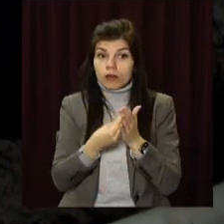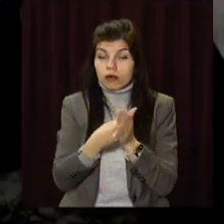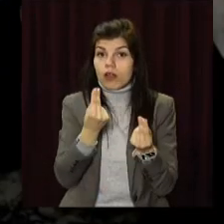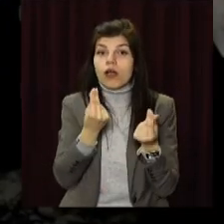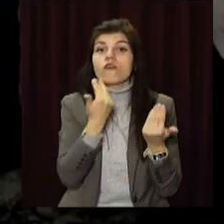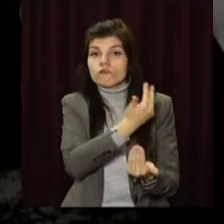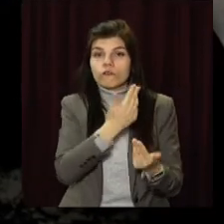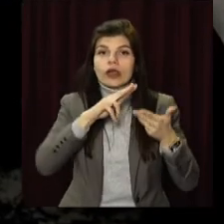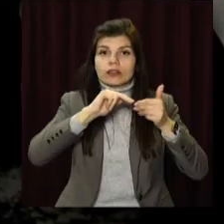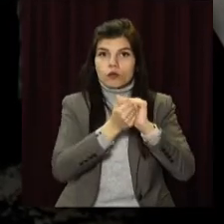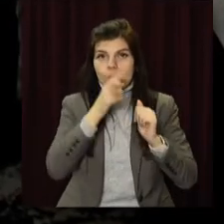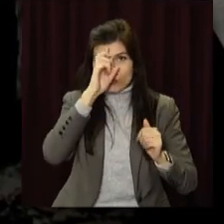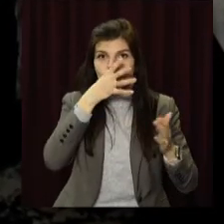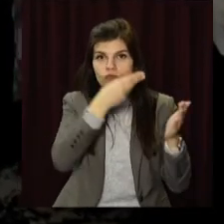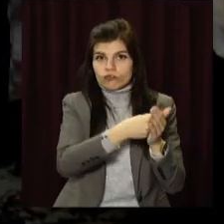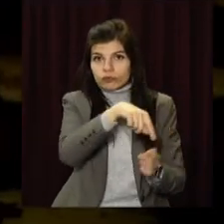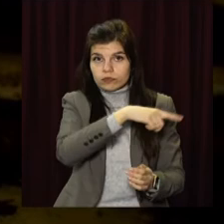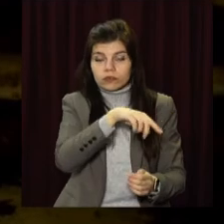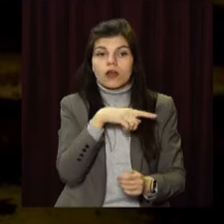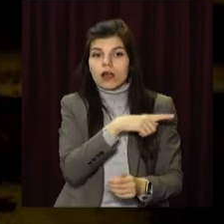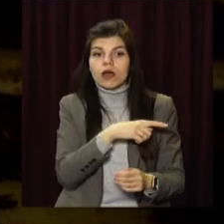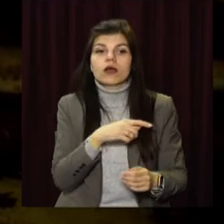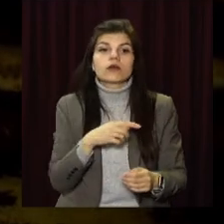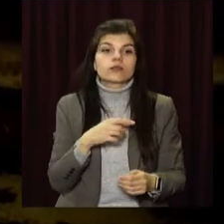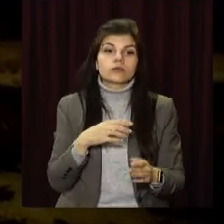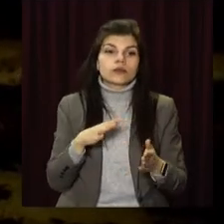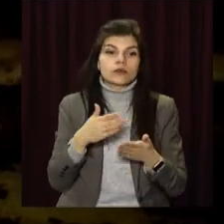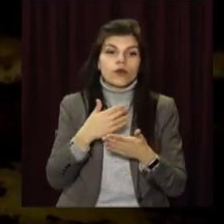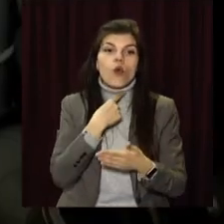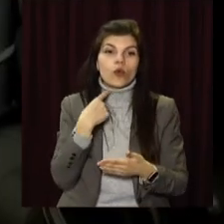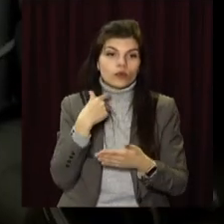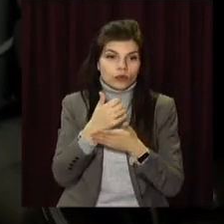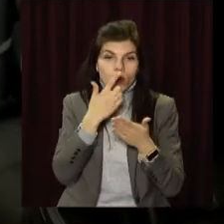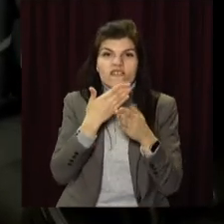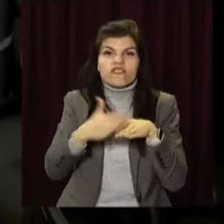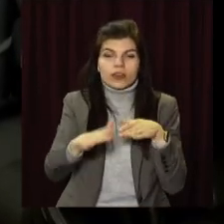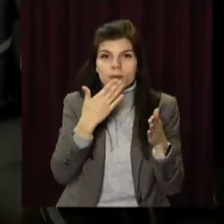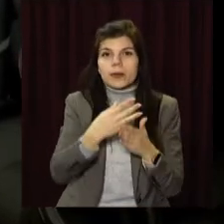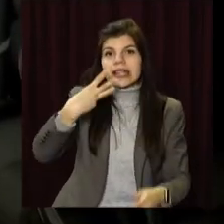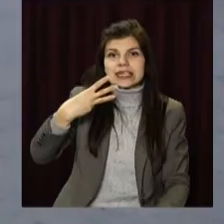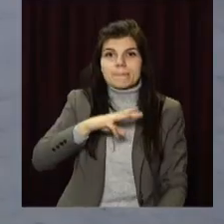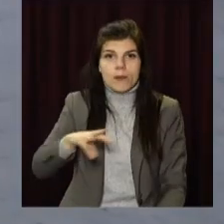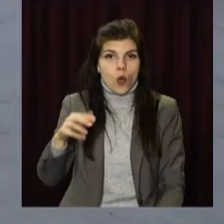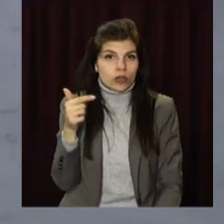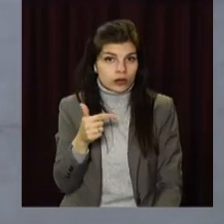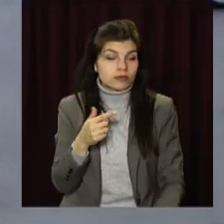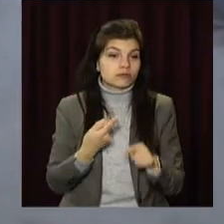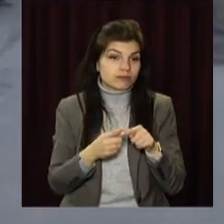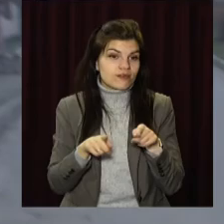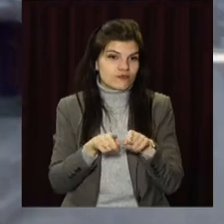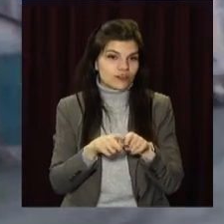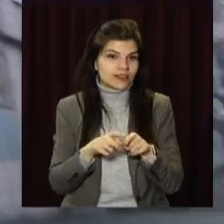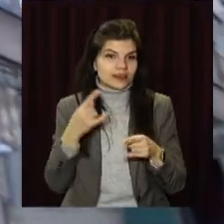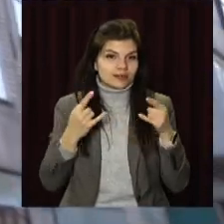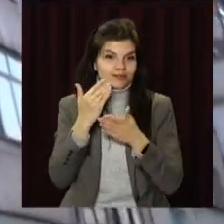них комунальному підприємству «Добробут», що наразі обслуговує багатоквартирні будинки, діяли понад 30 мільйонів гривень. Дар'я Пшнична, Роман